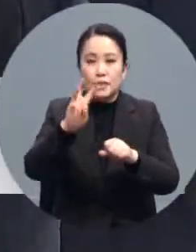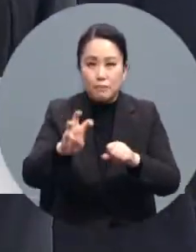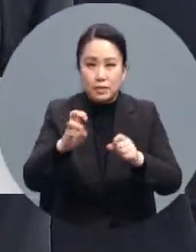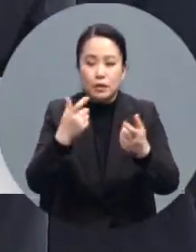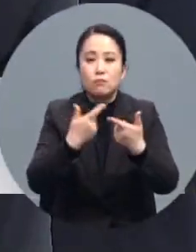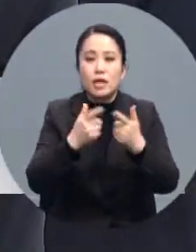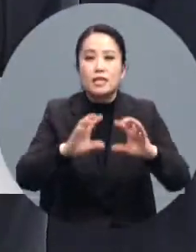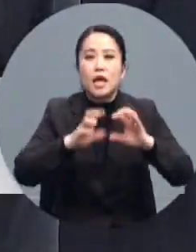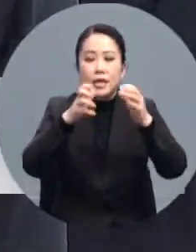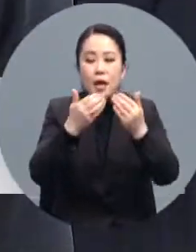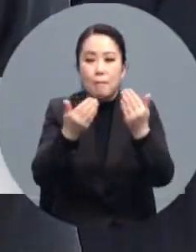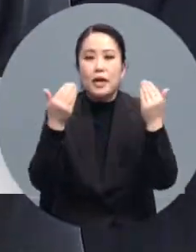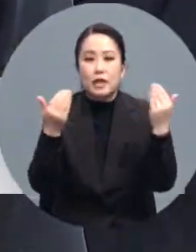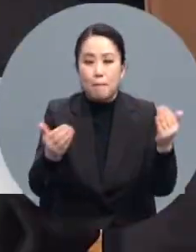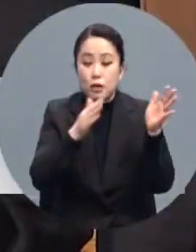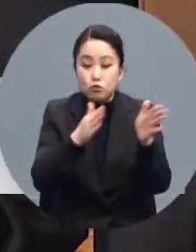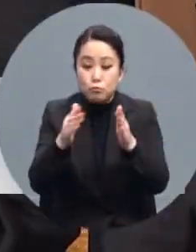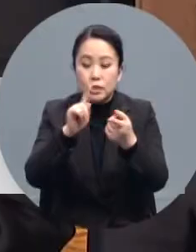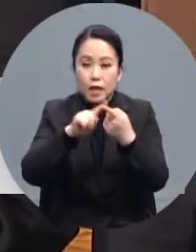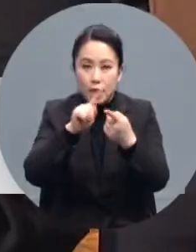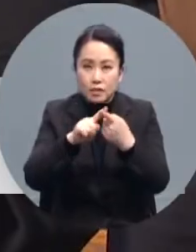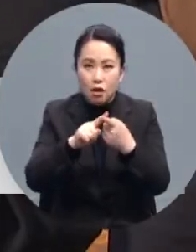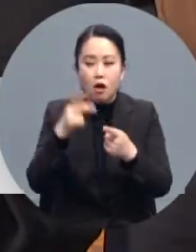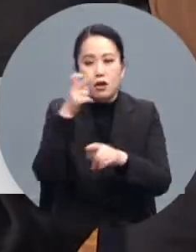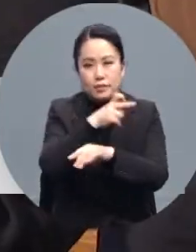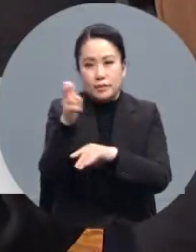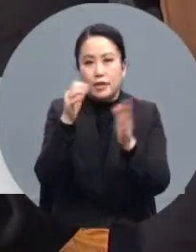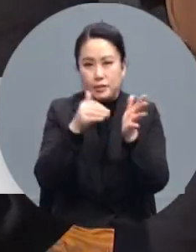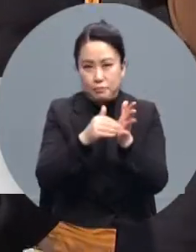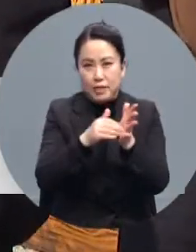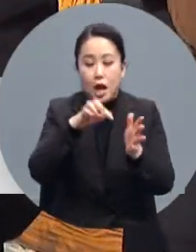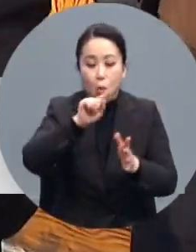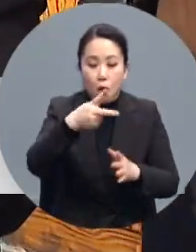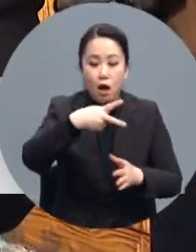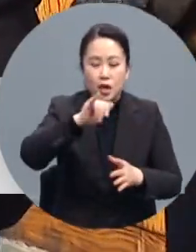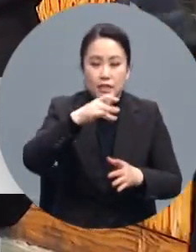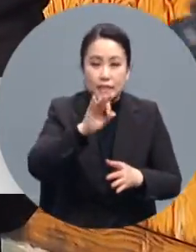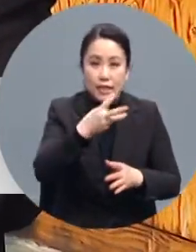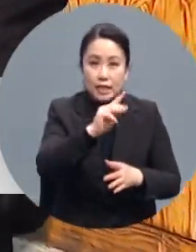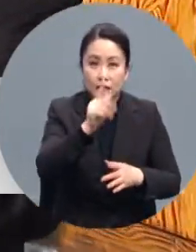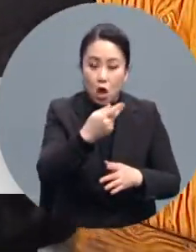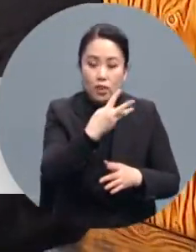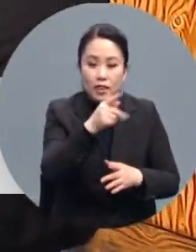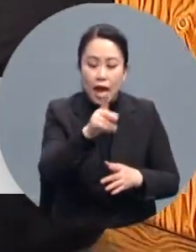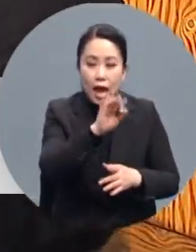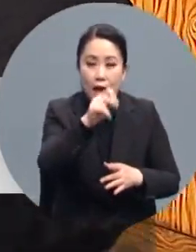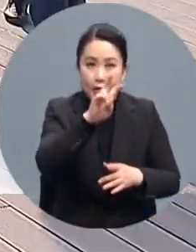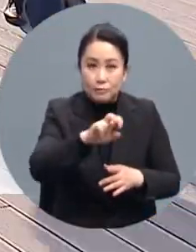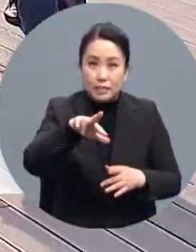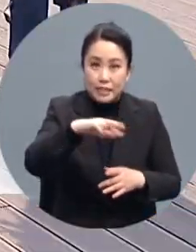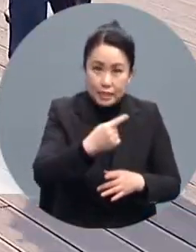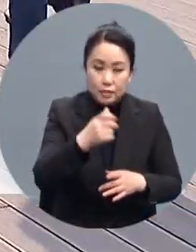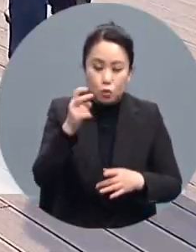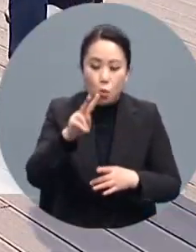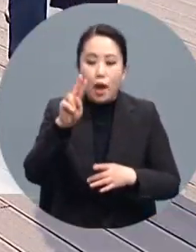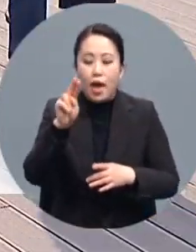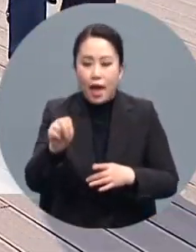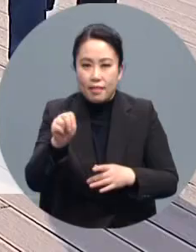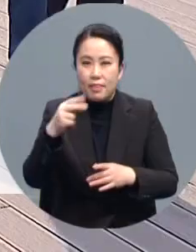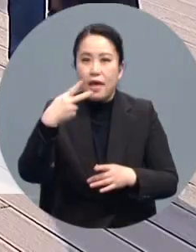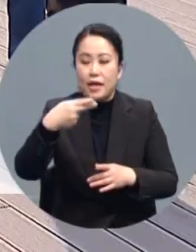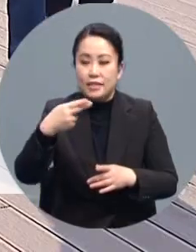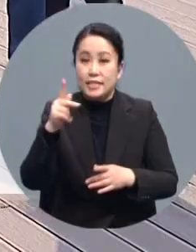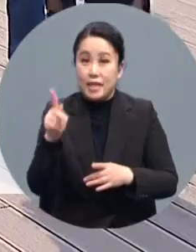취재했습니다. 국무총리실과 부산시는 워싱턴타임스, NHK 등 주요 언론사의 한국 특파원